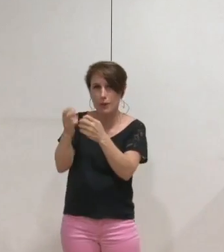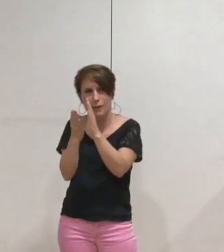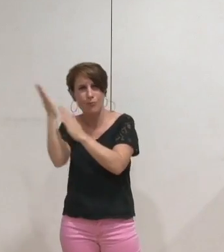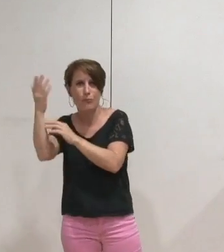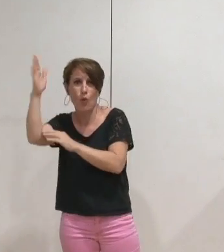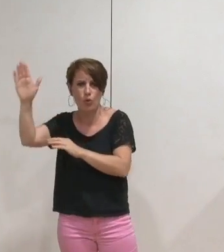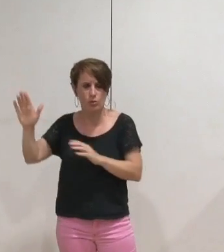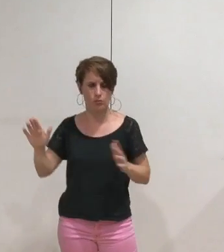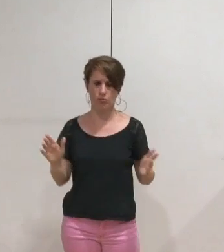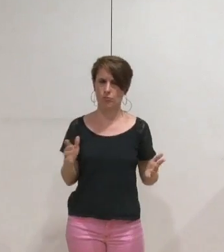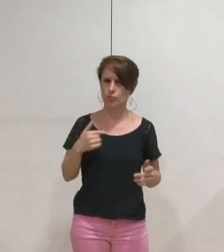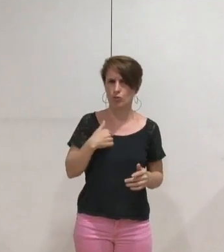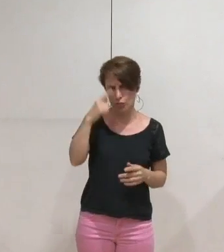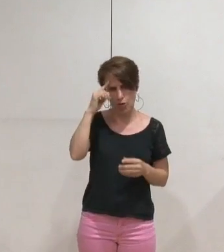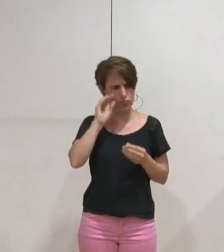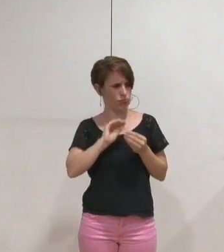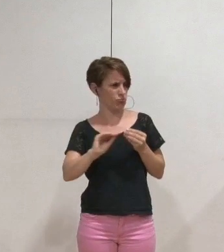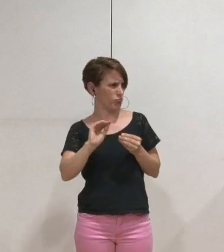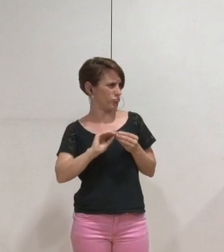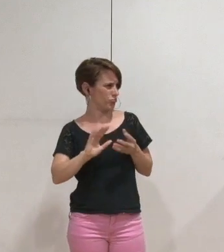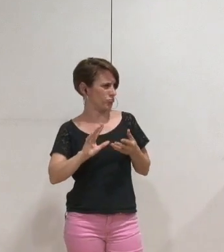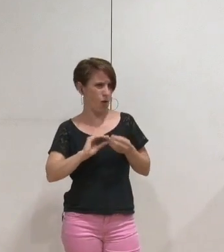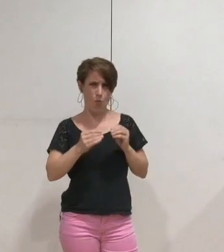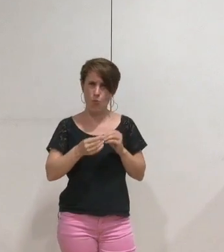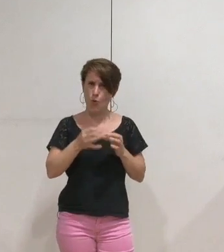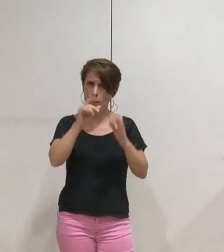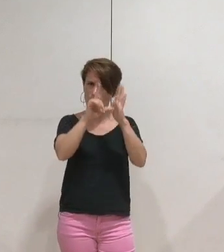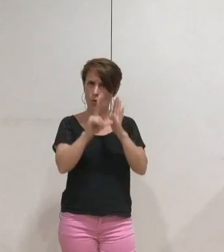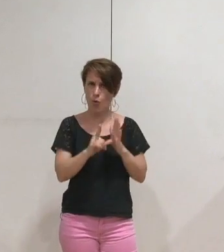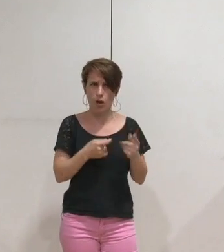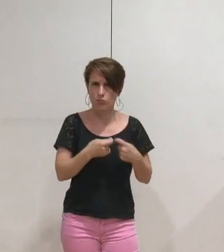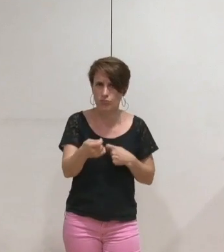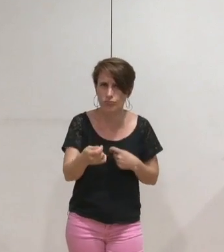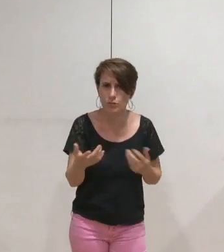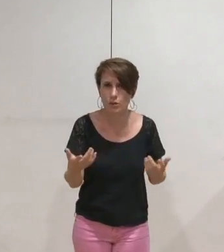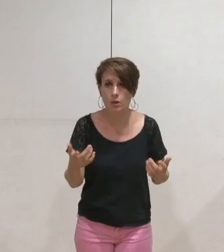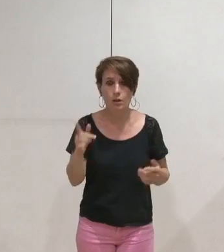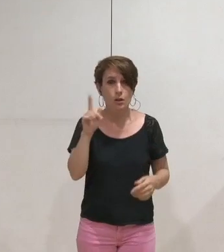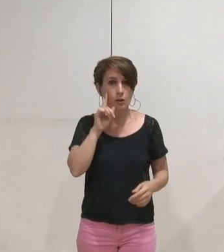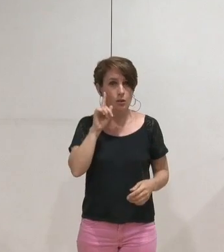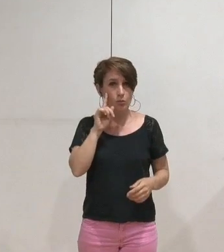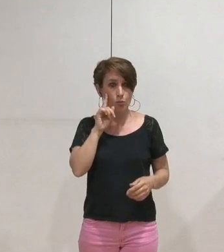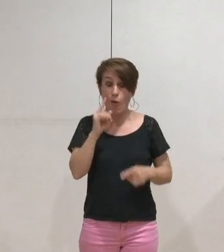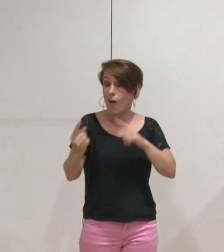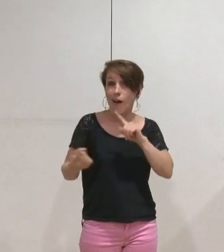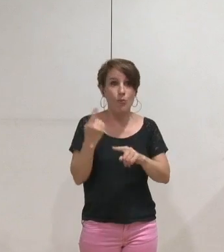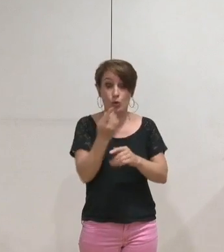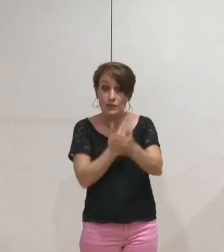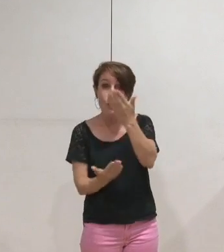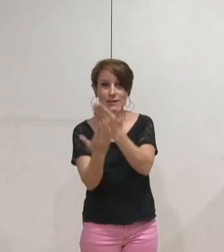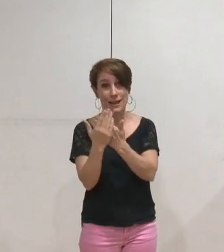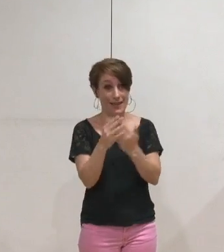me pose ça poserait un problème juridique parce que ce qui va faire foi c'est l'annexe c'est la grille